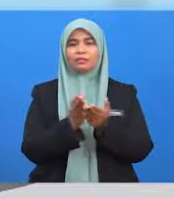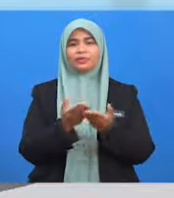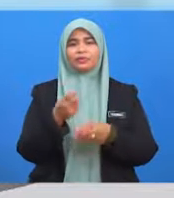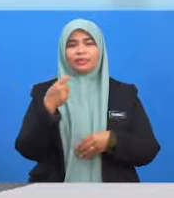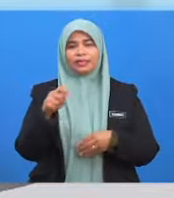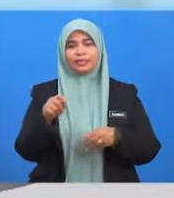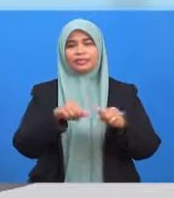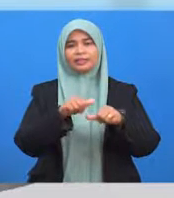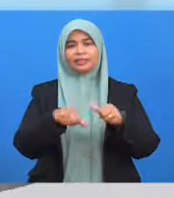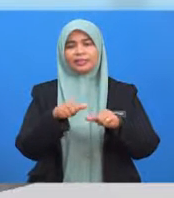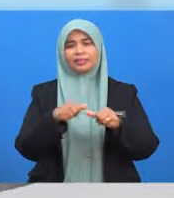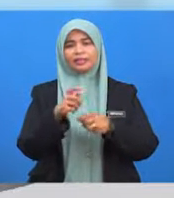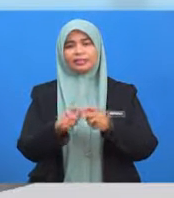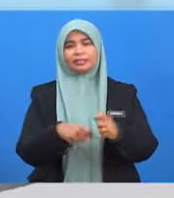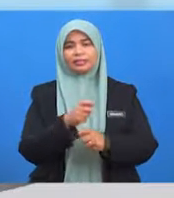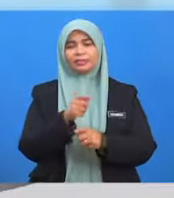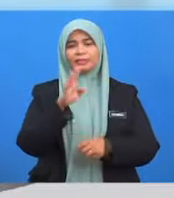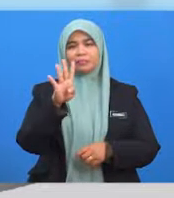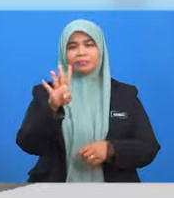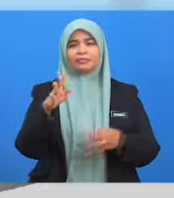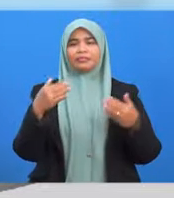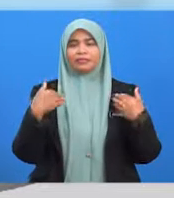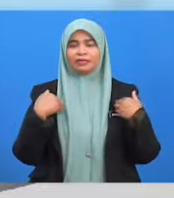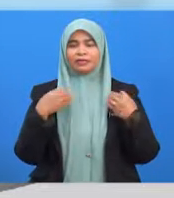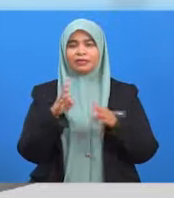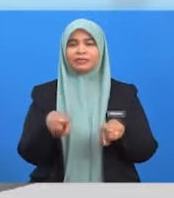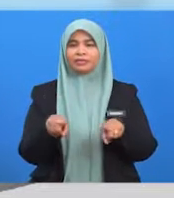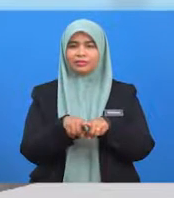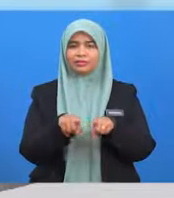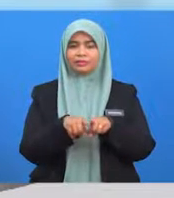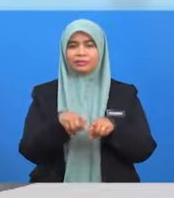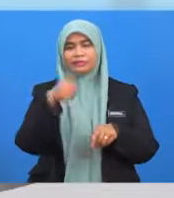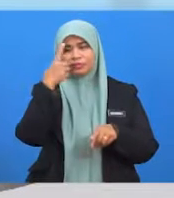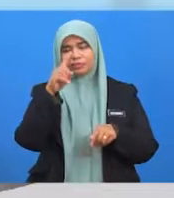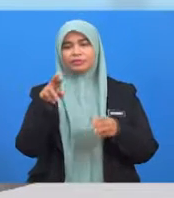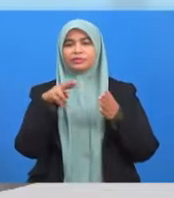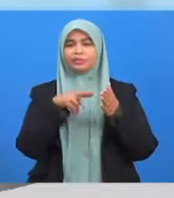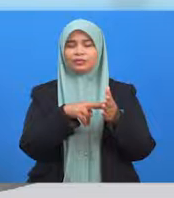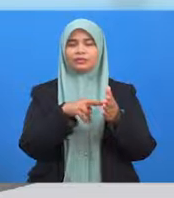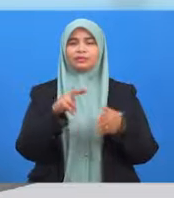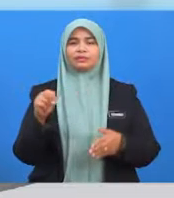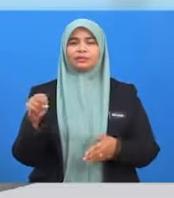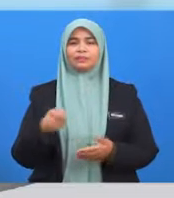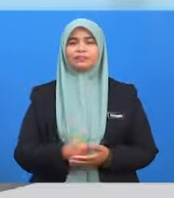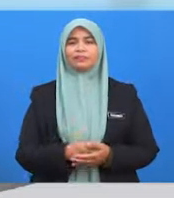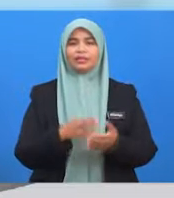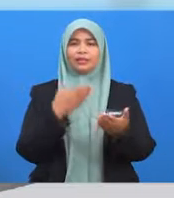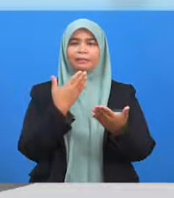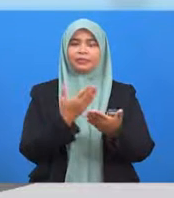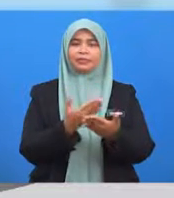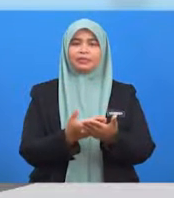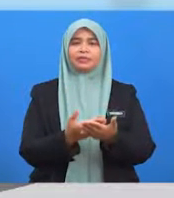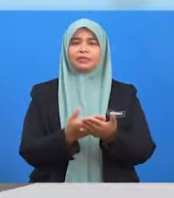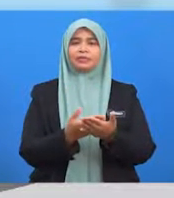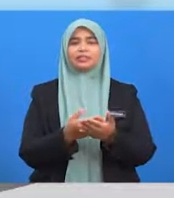sains tahun 4 ada bersama kamu untuk dijadikan sebagai rujukan. Baik, di